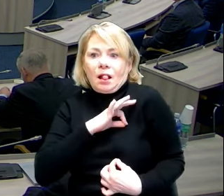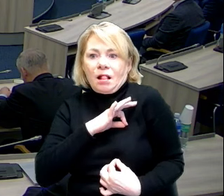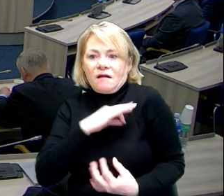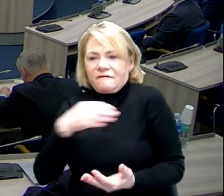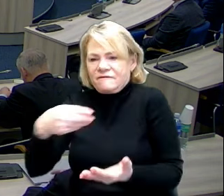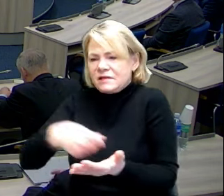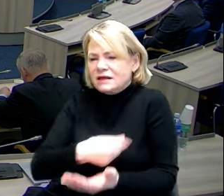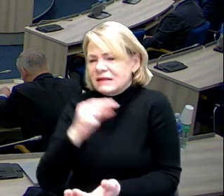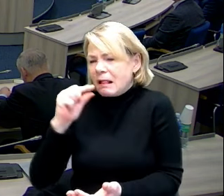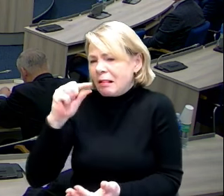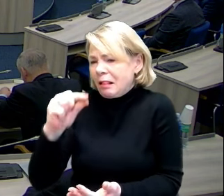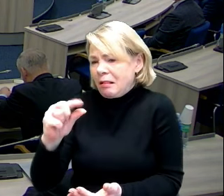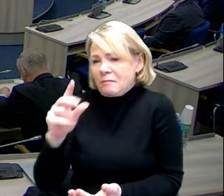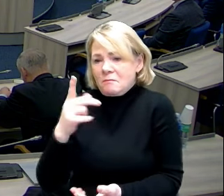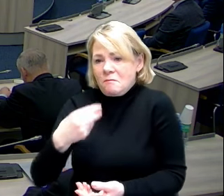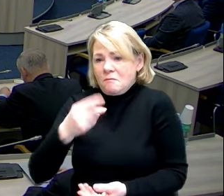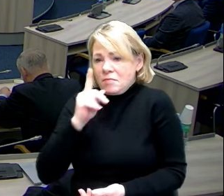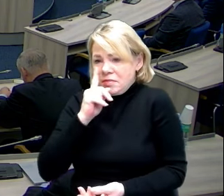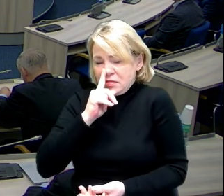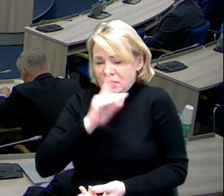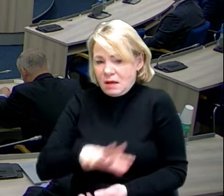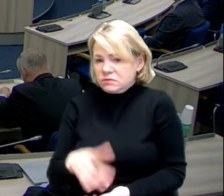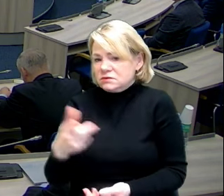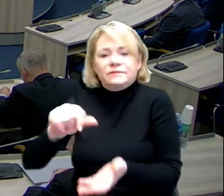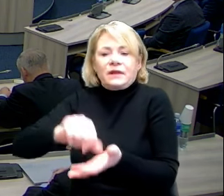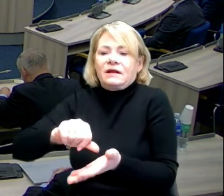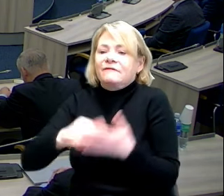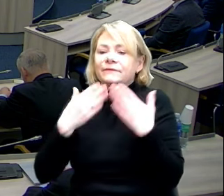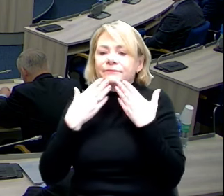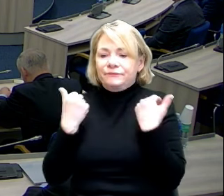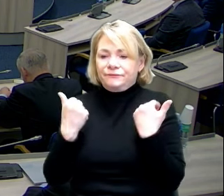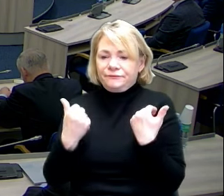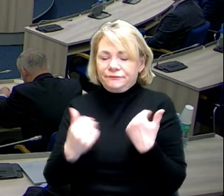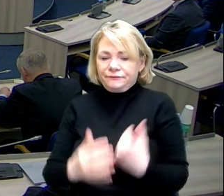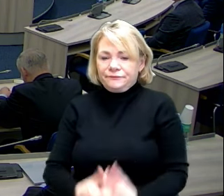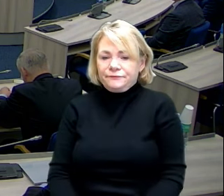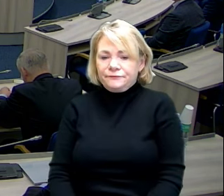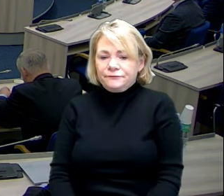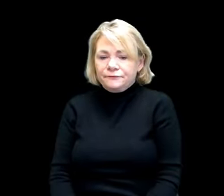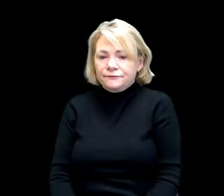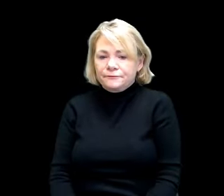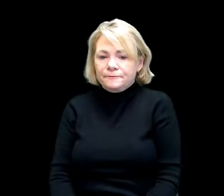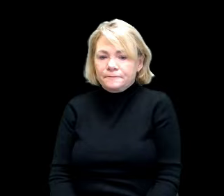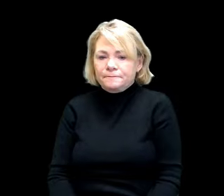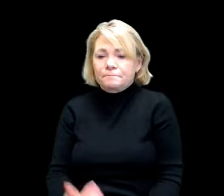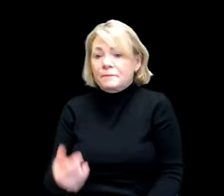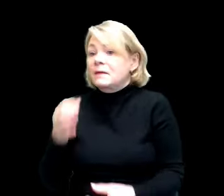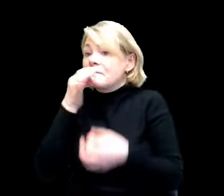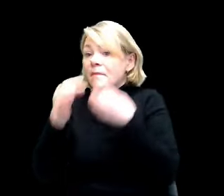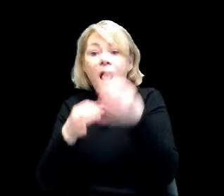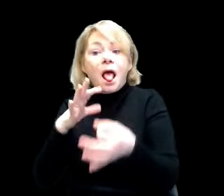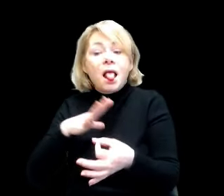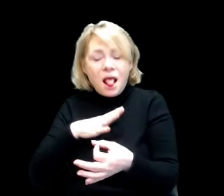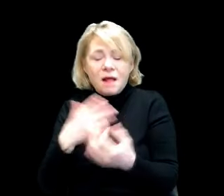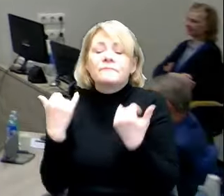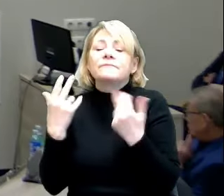skirtas ir neatėjo pasisakyt tai pasisakysiu aš